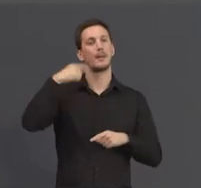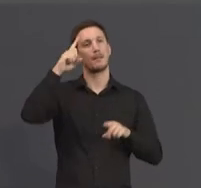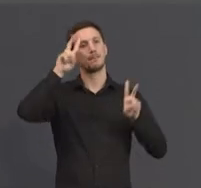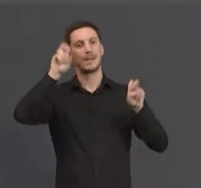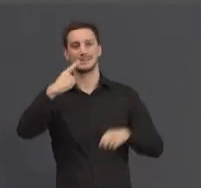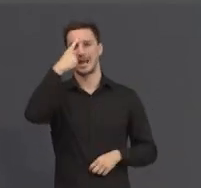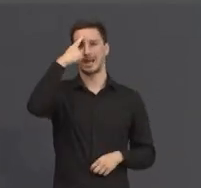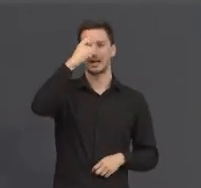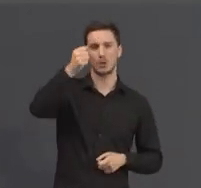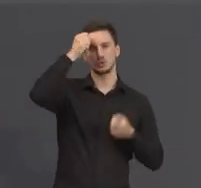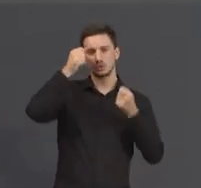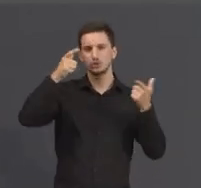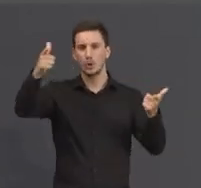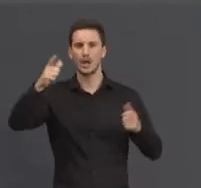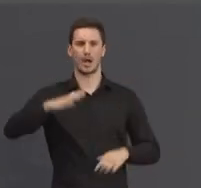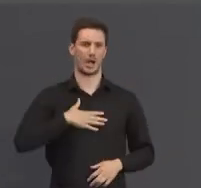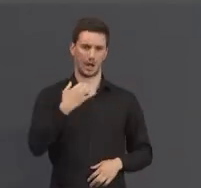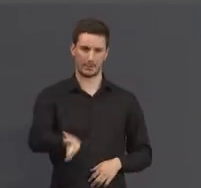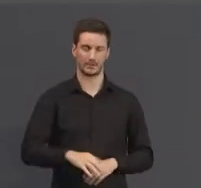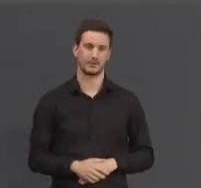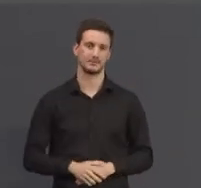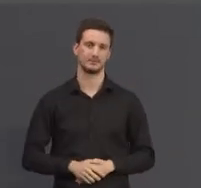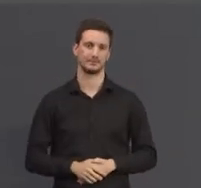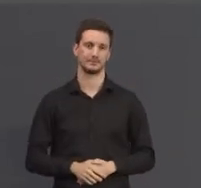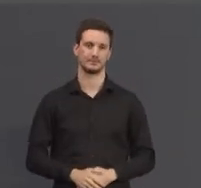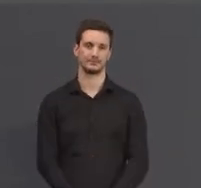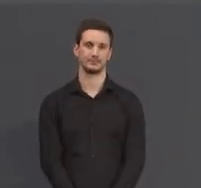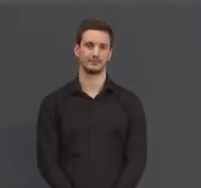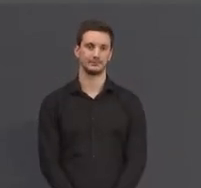creu, somia i atreveix-te.